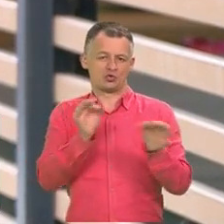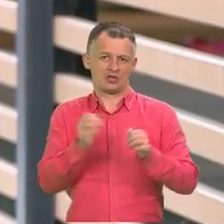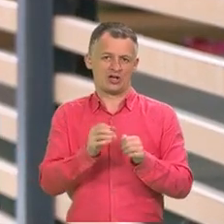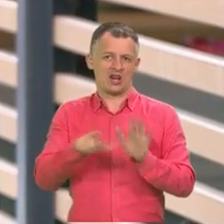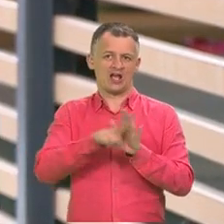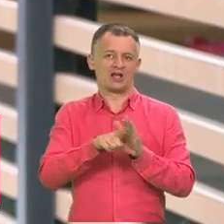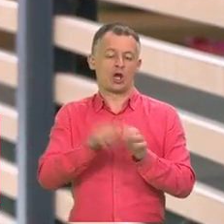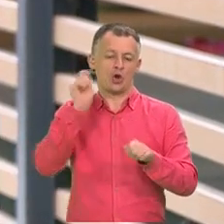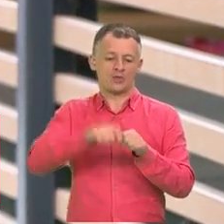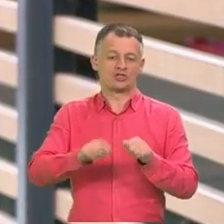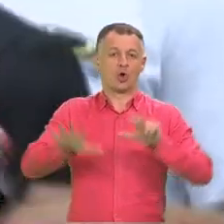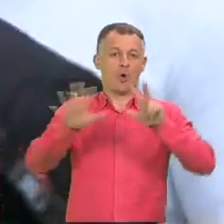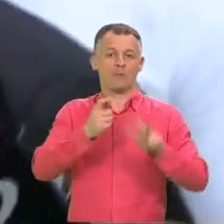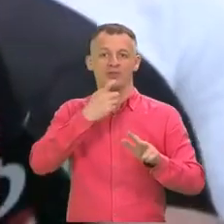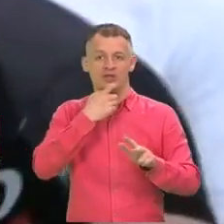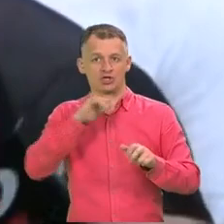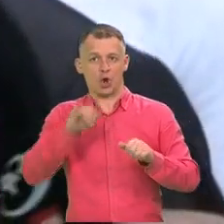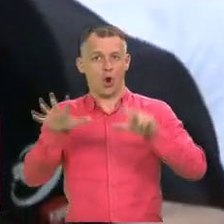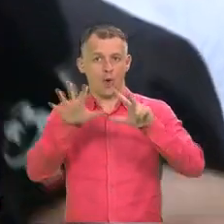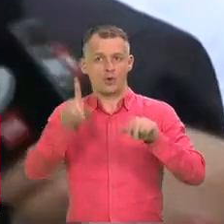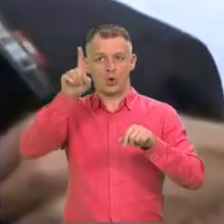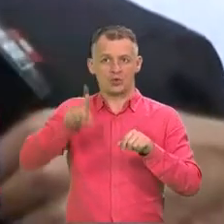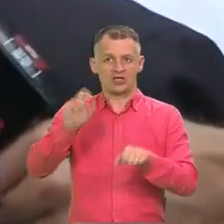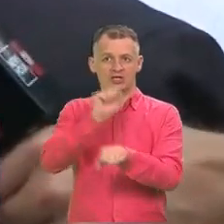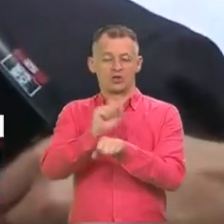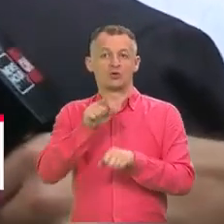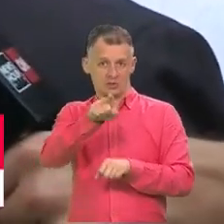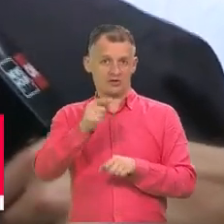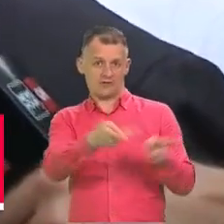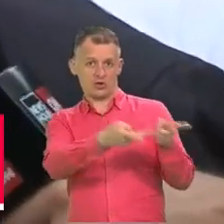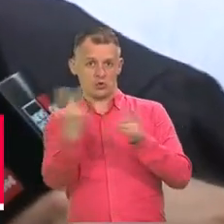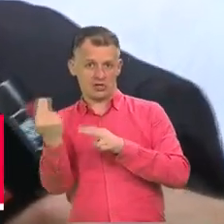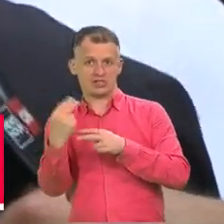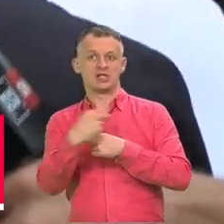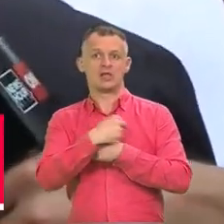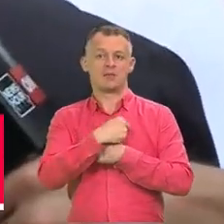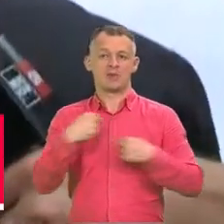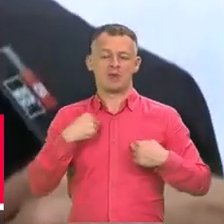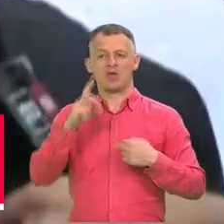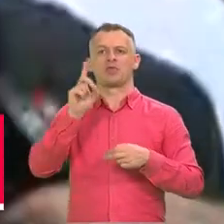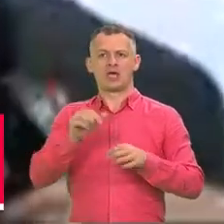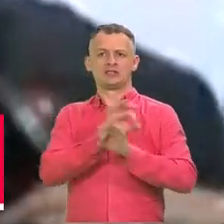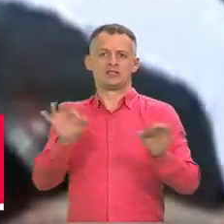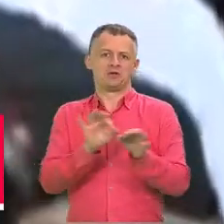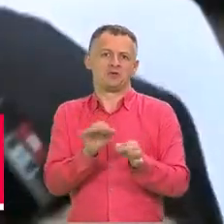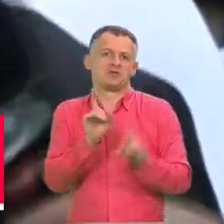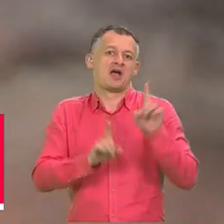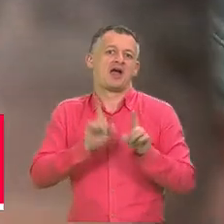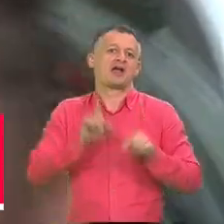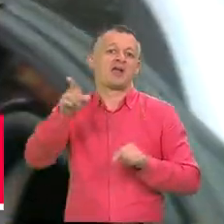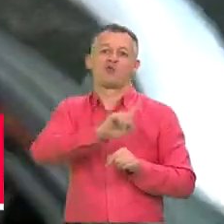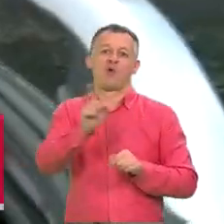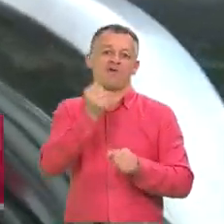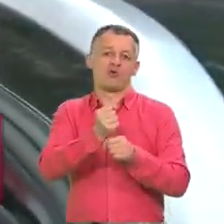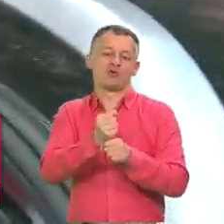ani și 8 luni de închisoare. Întoarceți la primărie? Păi cu siguranță da, dacă n-au făcut alegeri, ce să fac? Scaunul e liber, trebuie să mă întorc.